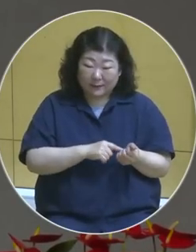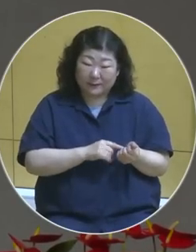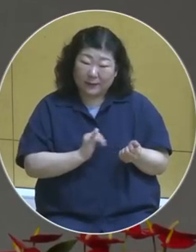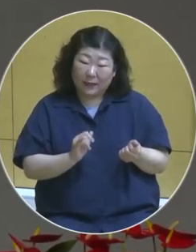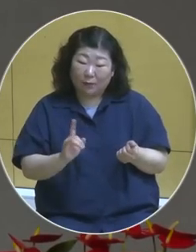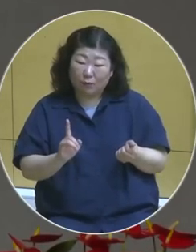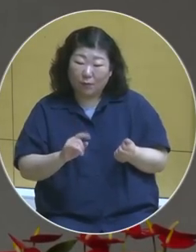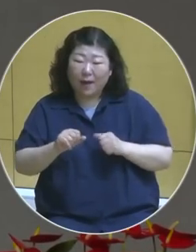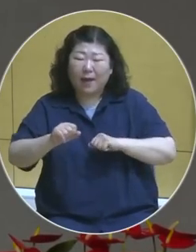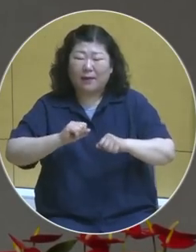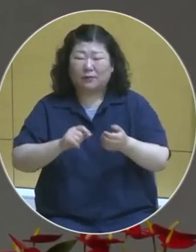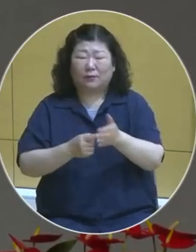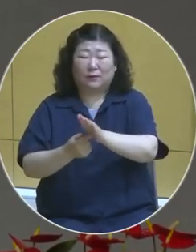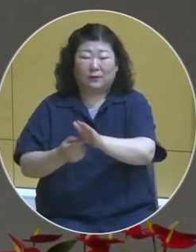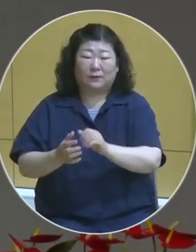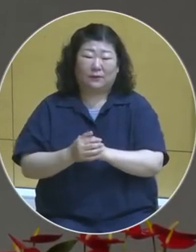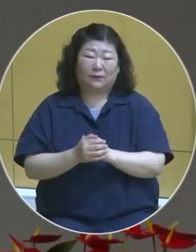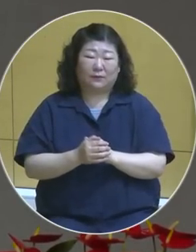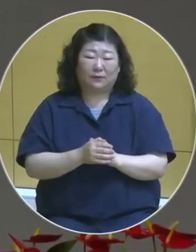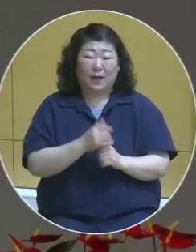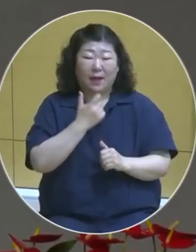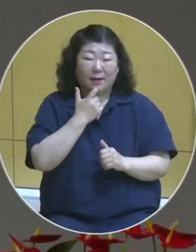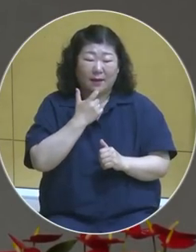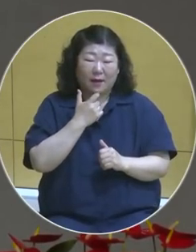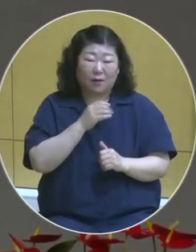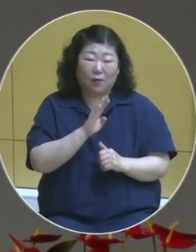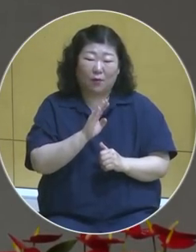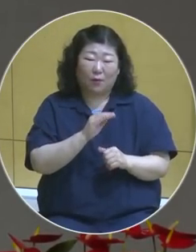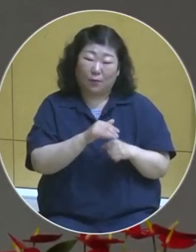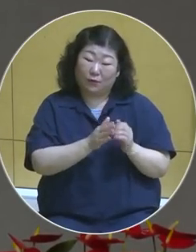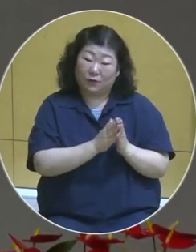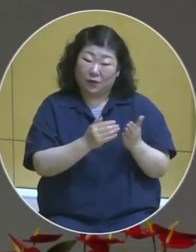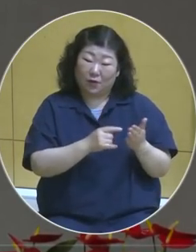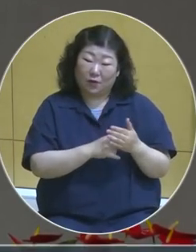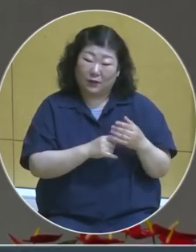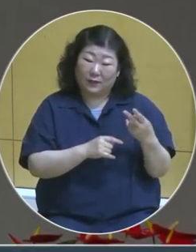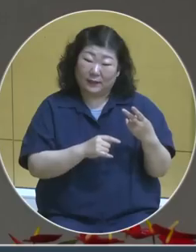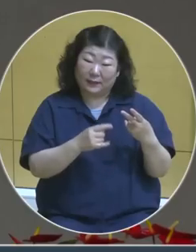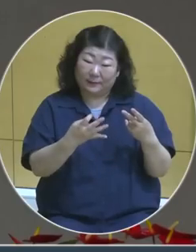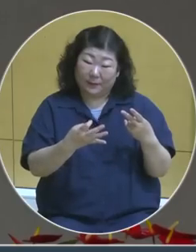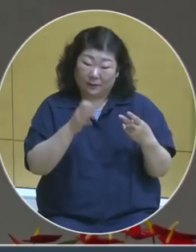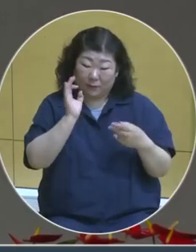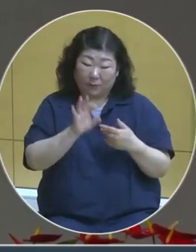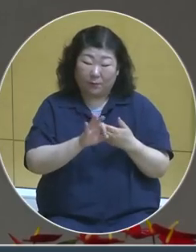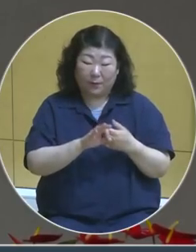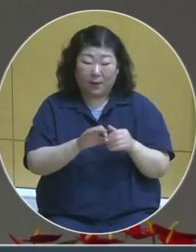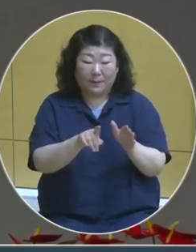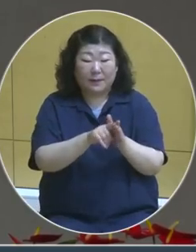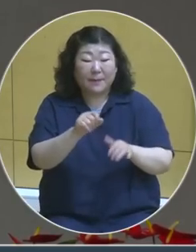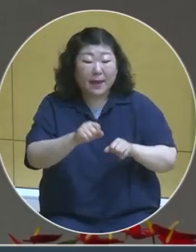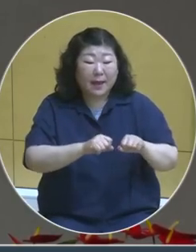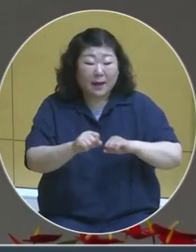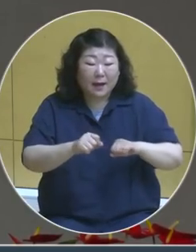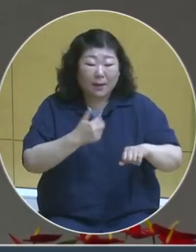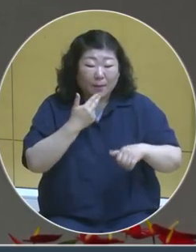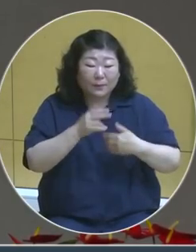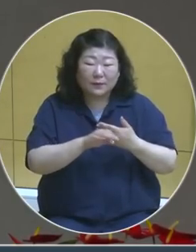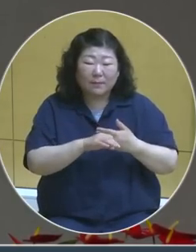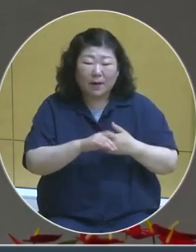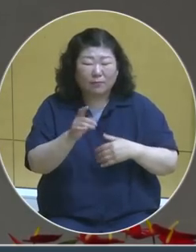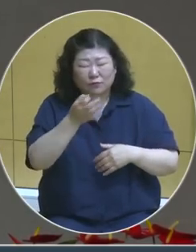나타나게 되어 있습니다. 야고보서 2장 14절 보니까 믿음에 행함이 없으면 아무 유익이 없다고 그렇게